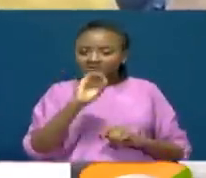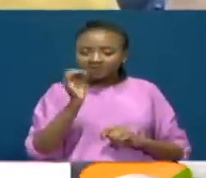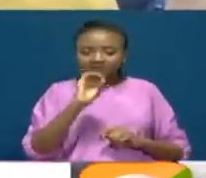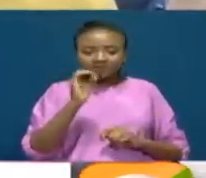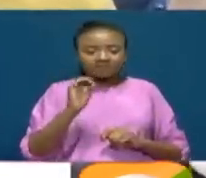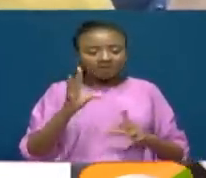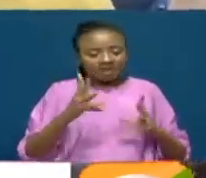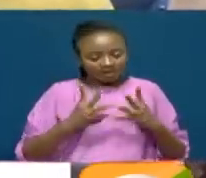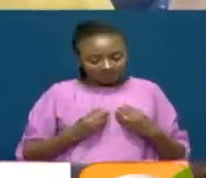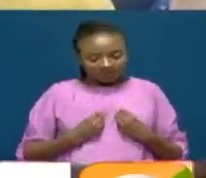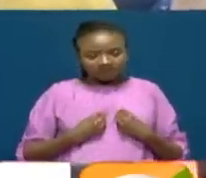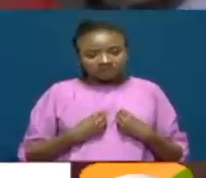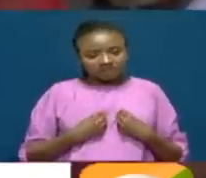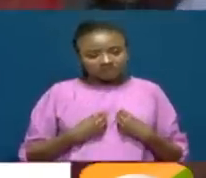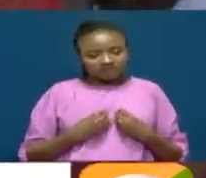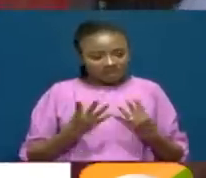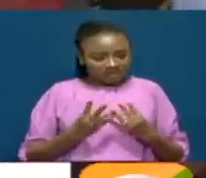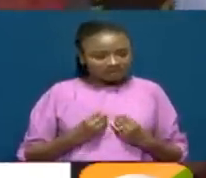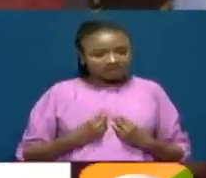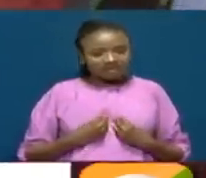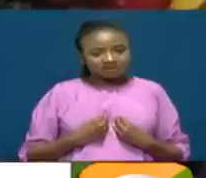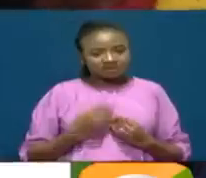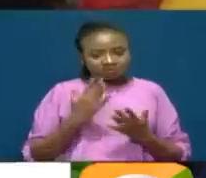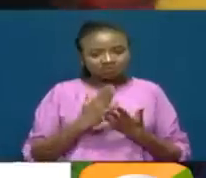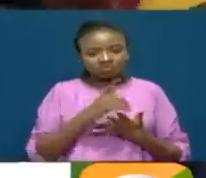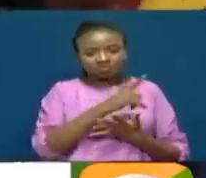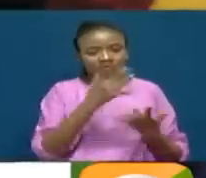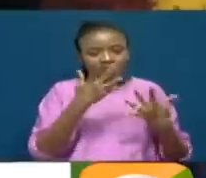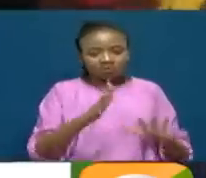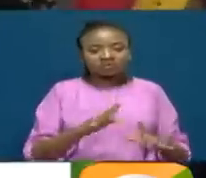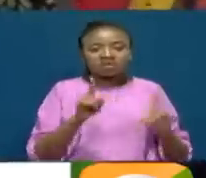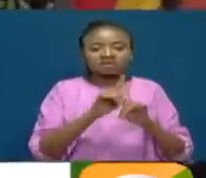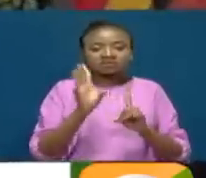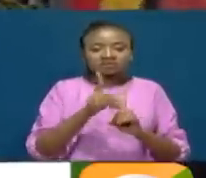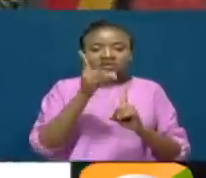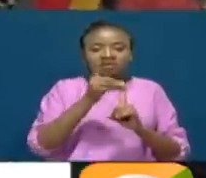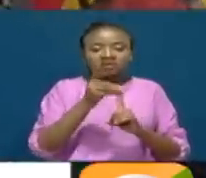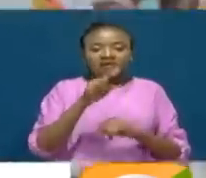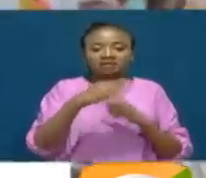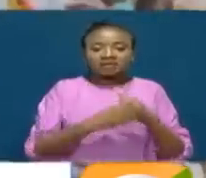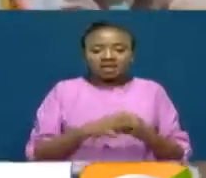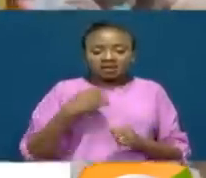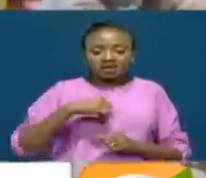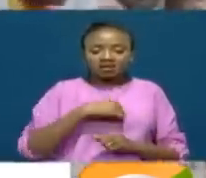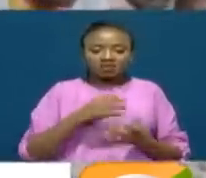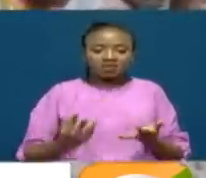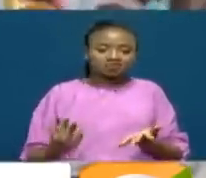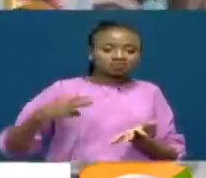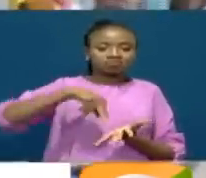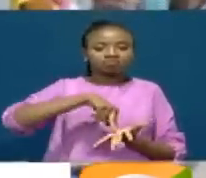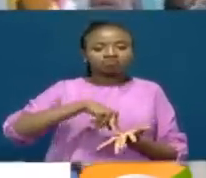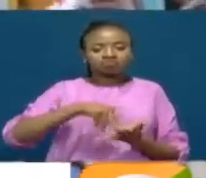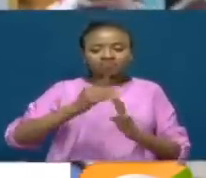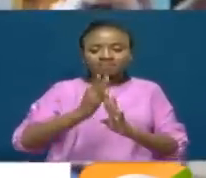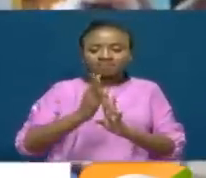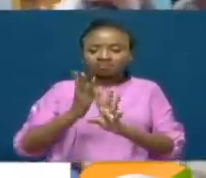pole. Hata nyinyi muangalie Kenya ikienda mbele. Tarehe 9, tunataka tujitokeze vile mmejitokeza